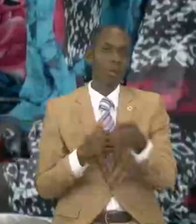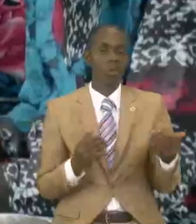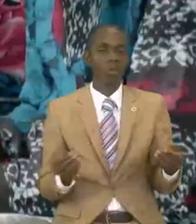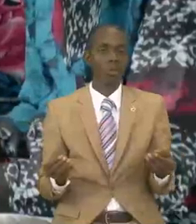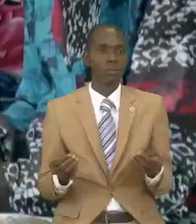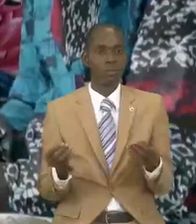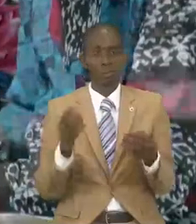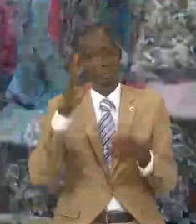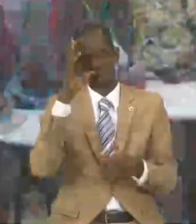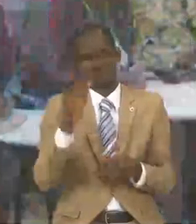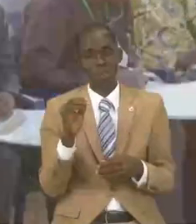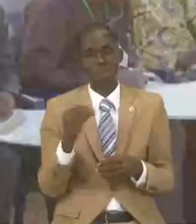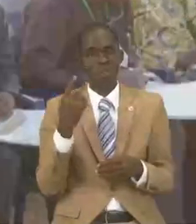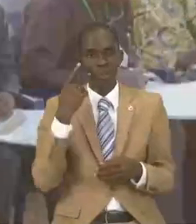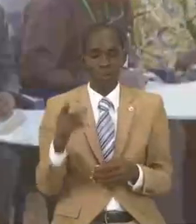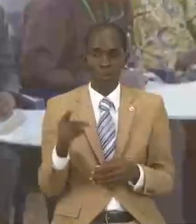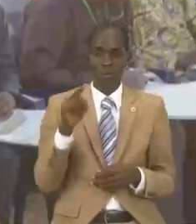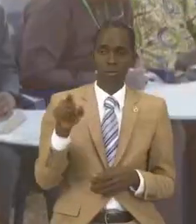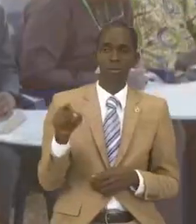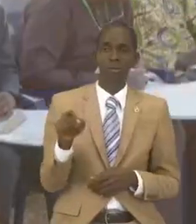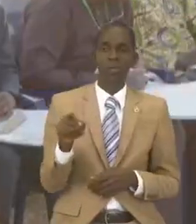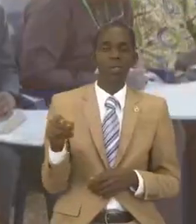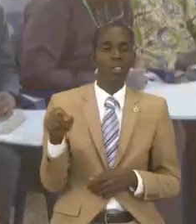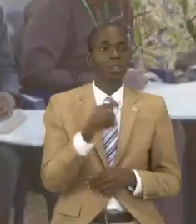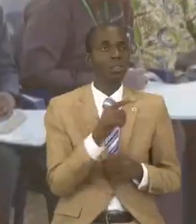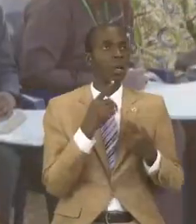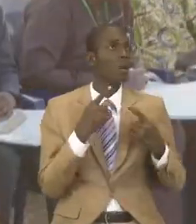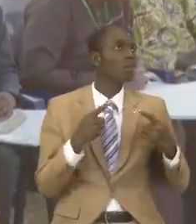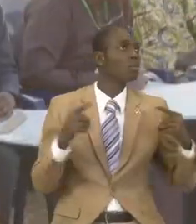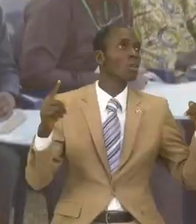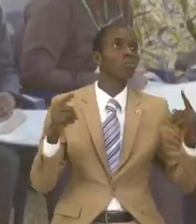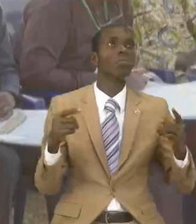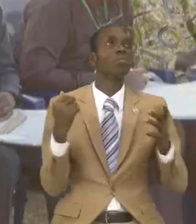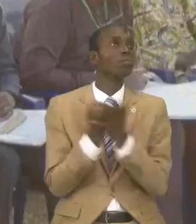Lorsque les principaux sacrificateurs, les huissiers le virent, ils s'écrièrent, crucifie-le,